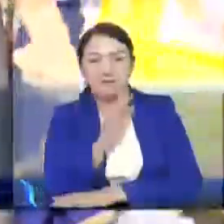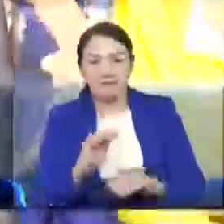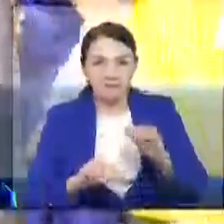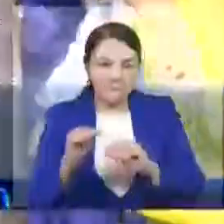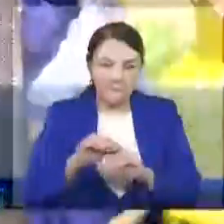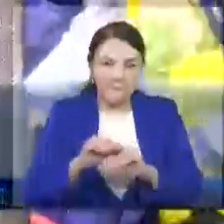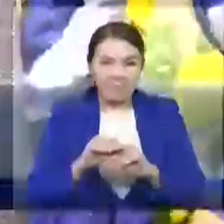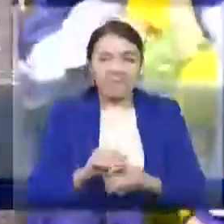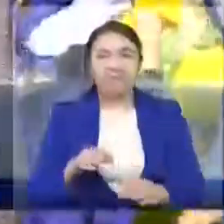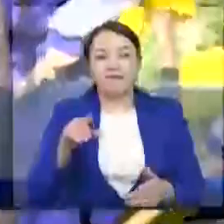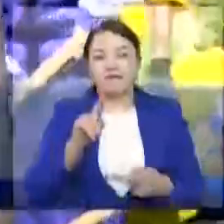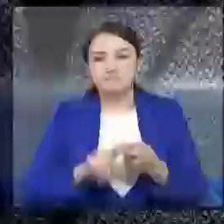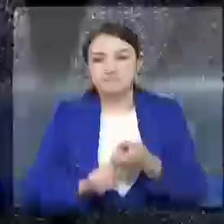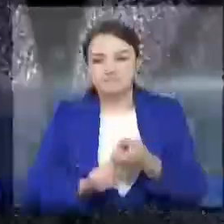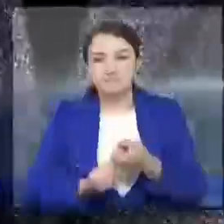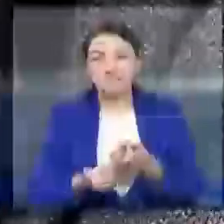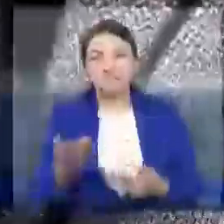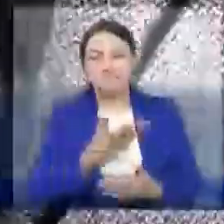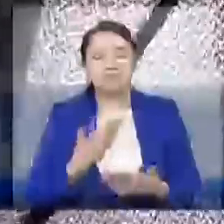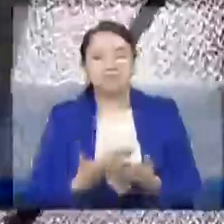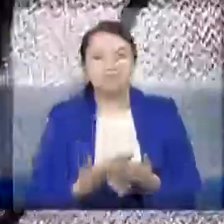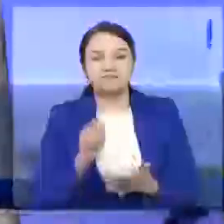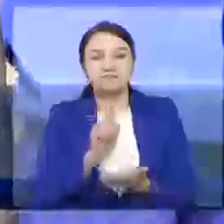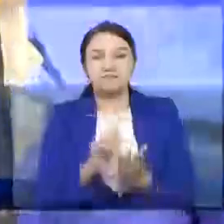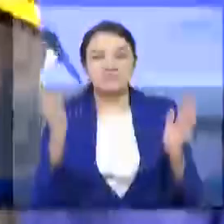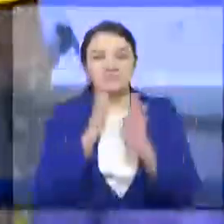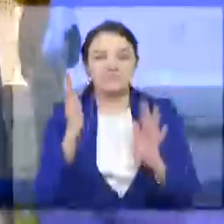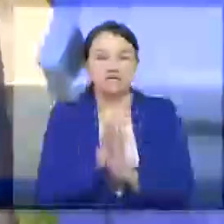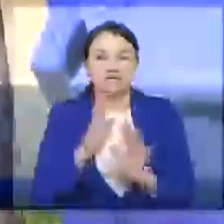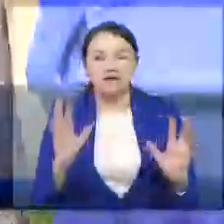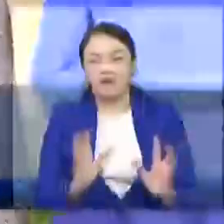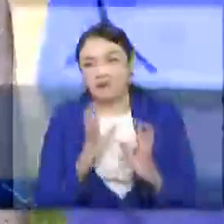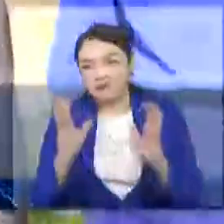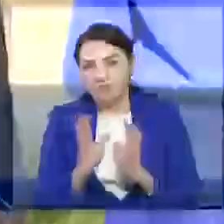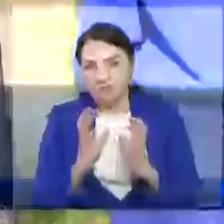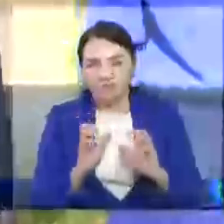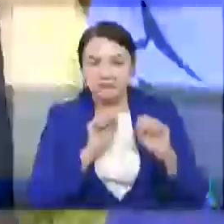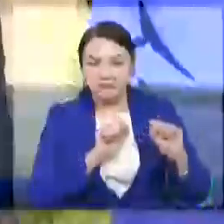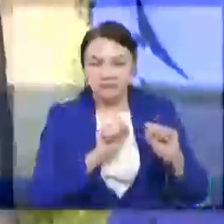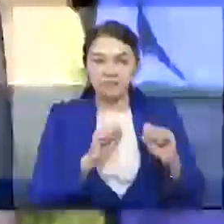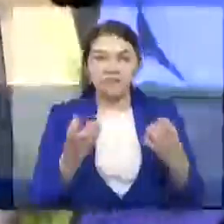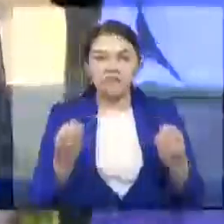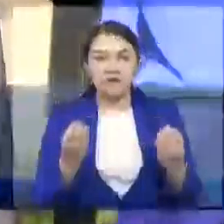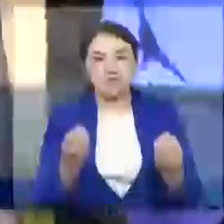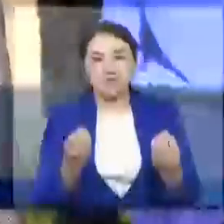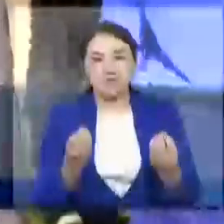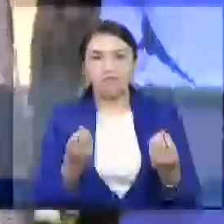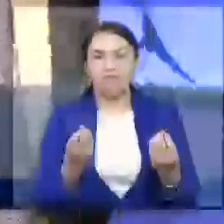челленджіне қатынасты. Біздің міндетіміз табиғатты қоршаған ортаны қорғау және аялау және де осы